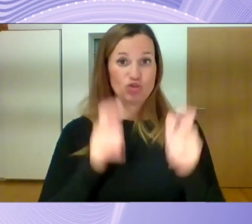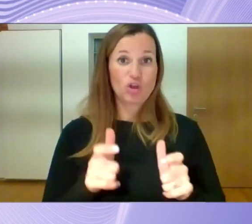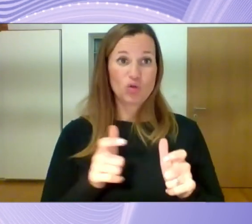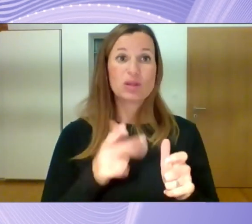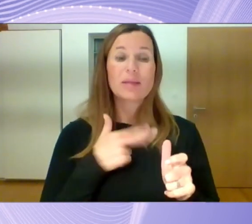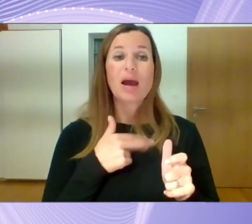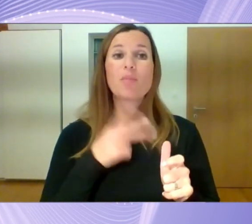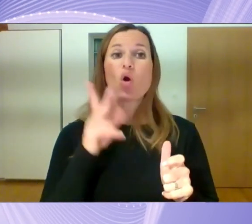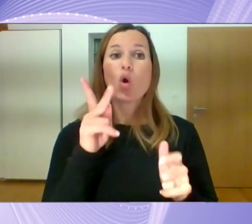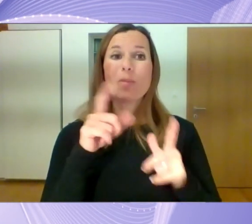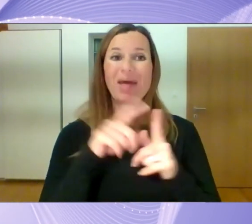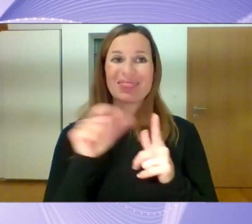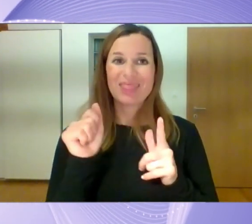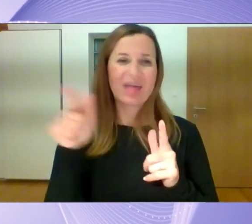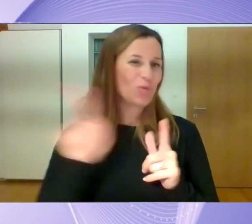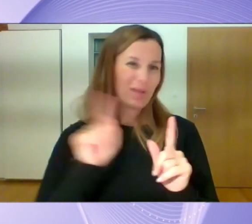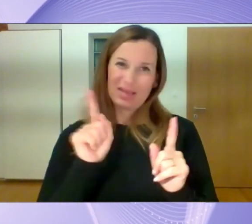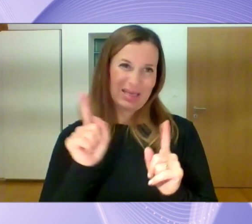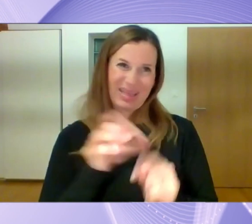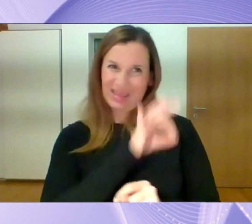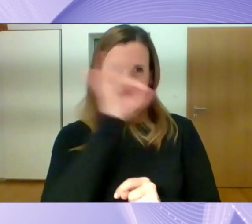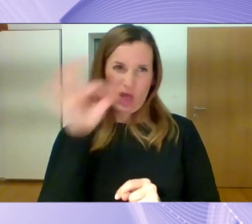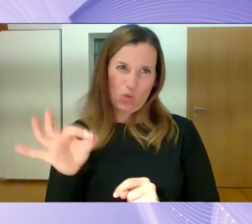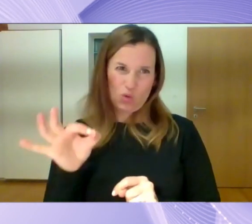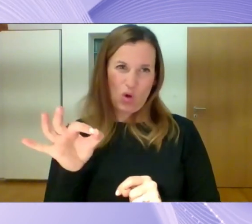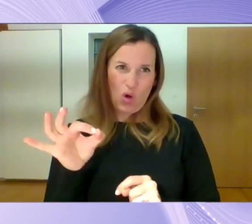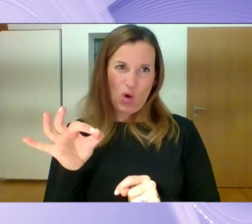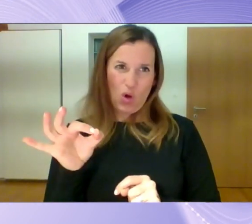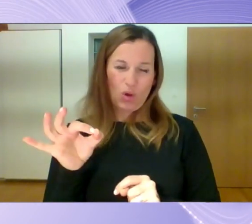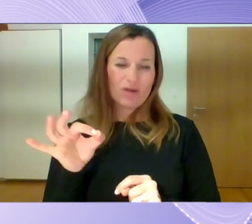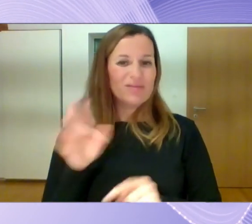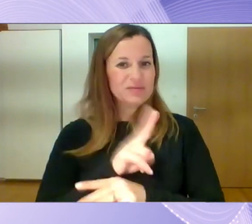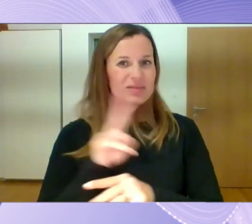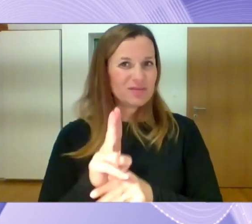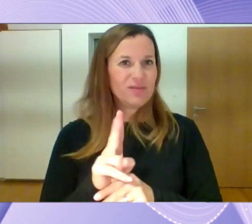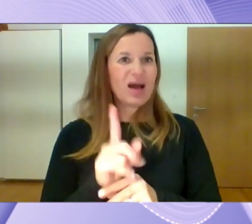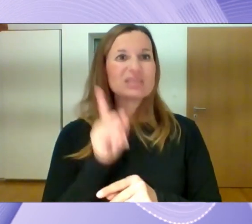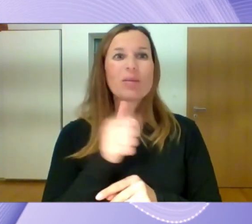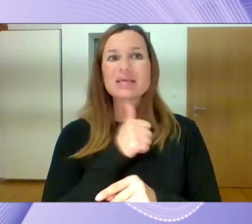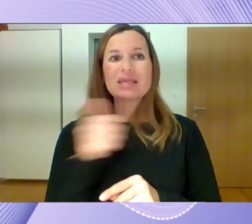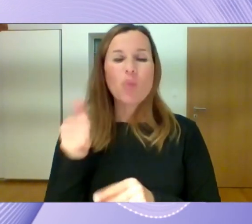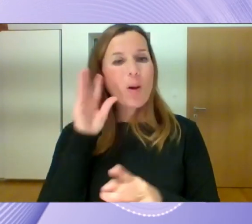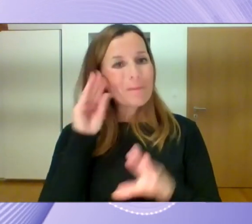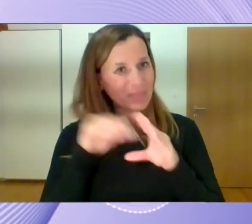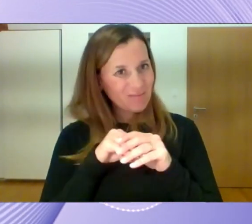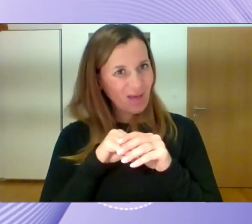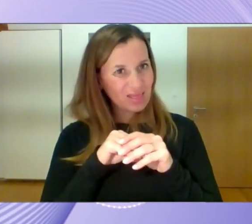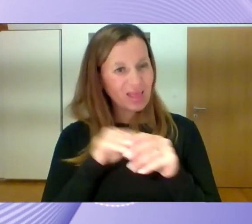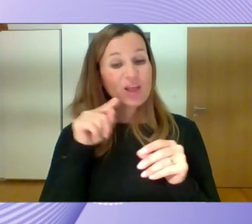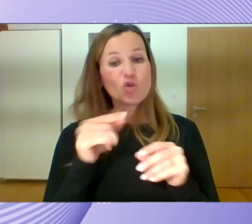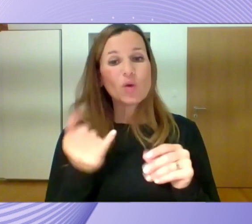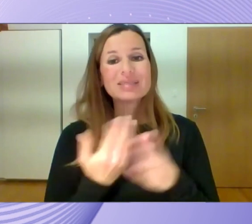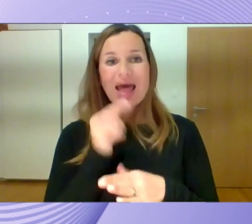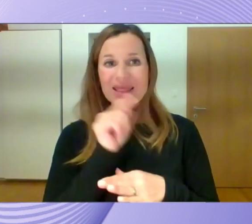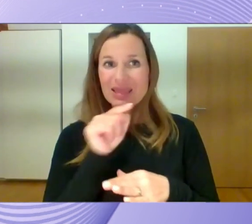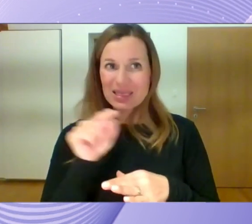Komendi, tam pa ni dnevno varstvo, ampak samo bivanje. To je za tiste, ki so